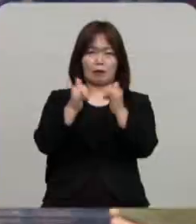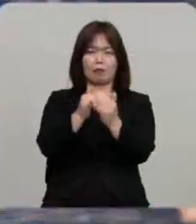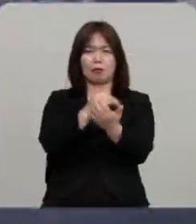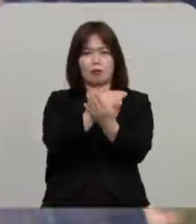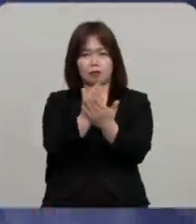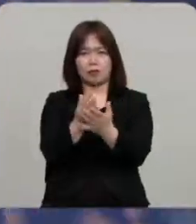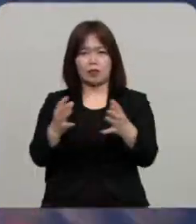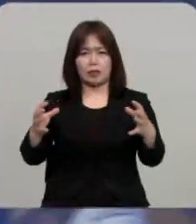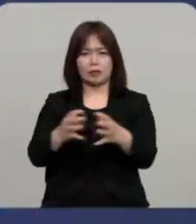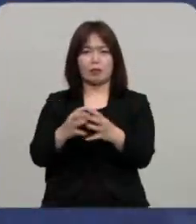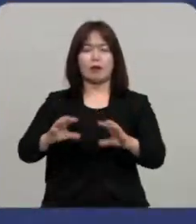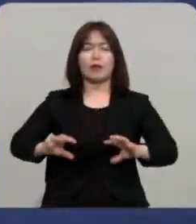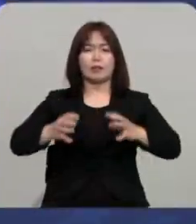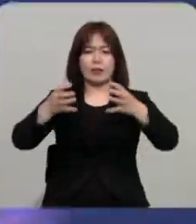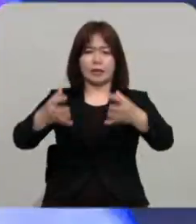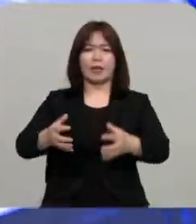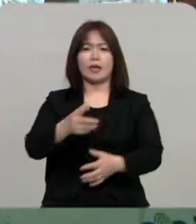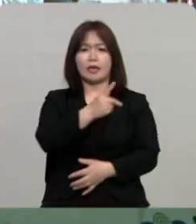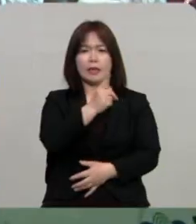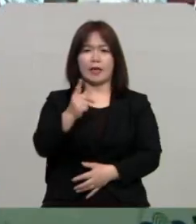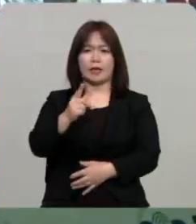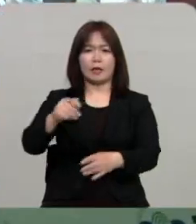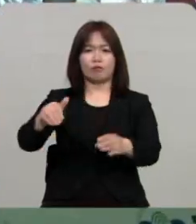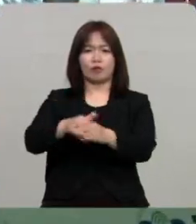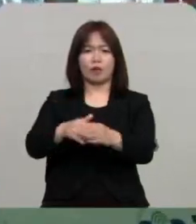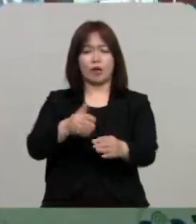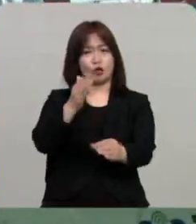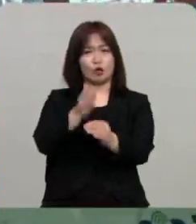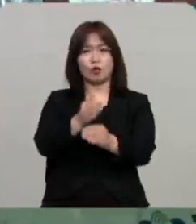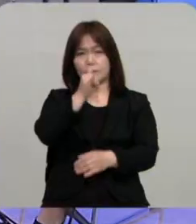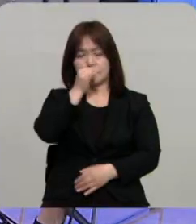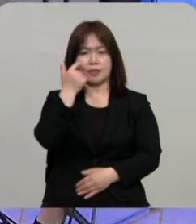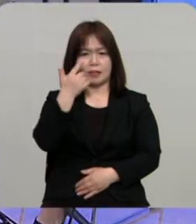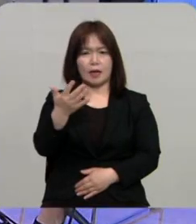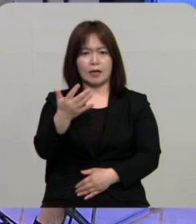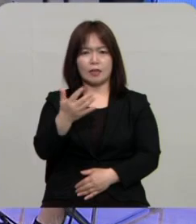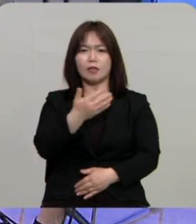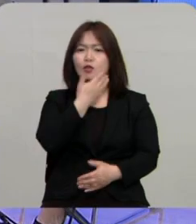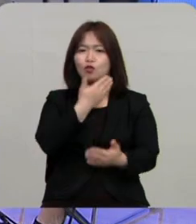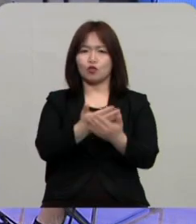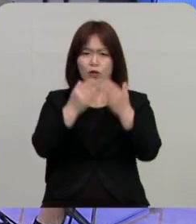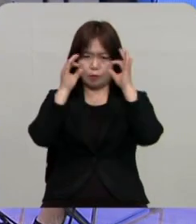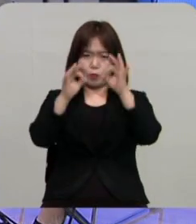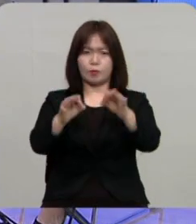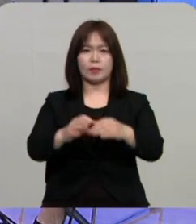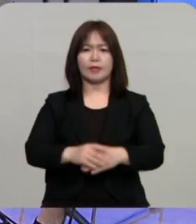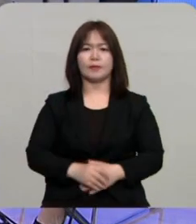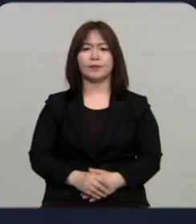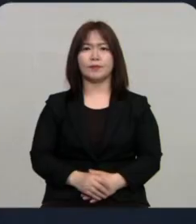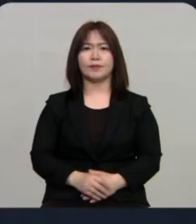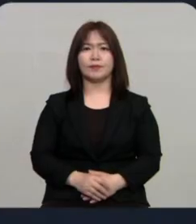딛고 세계인의 K문화 중심지로 자리매김할지 주목됩니다. KBS 뉴스 오중호입니다.